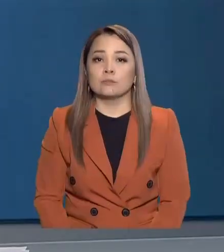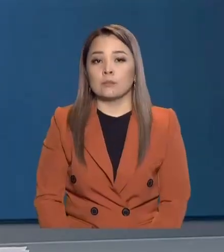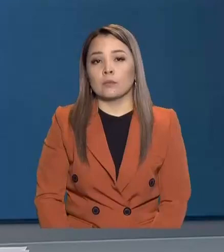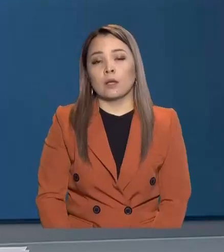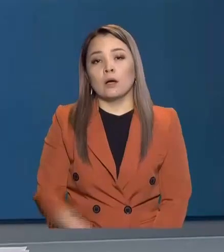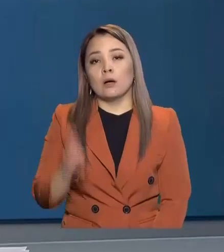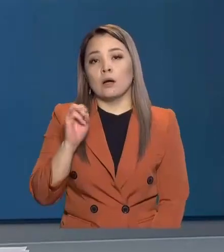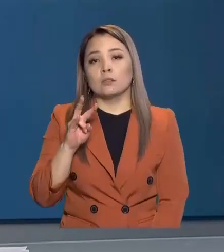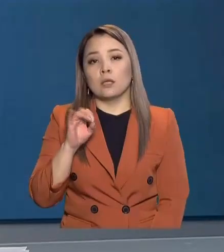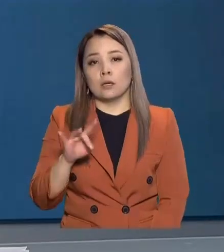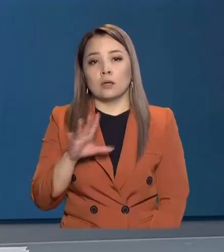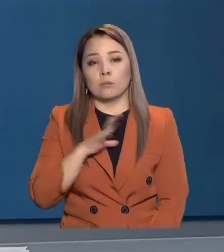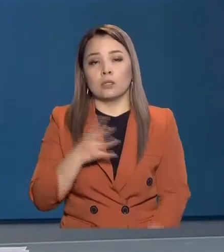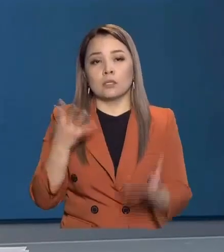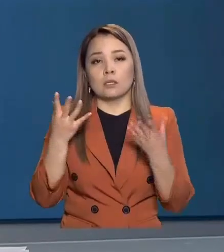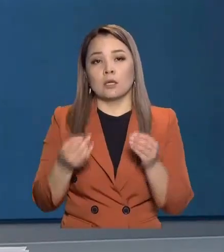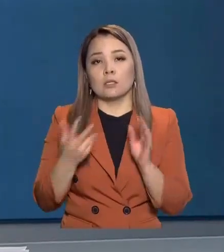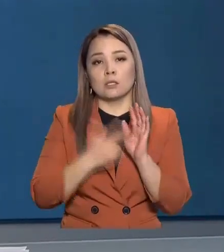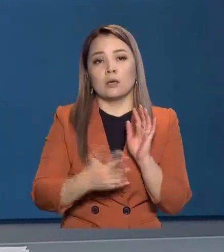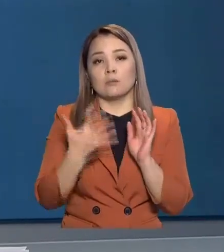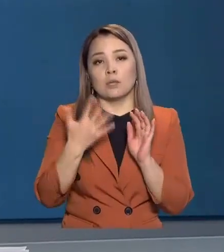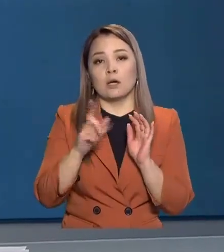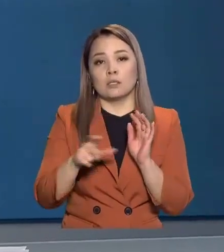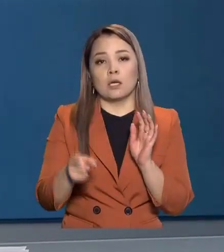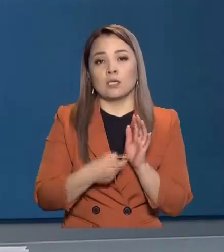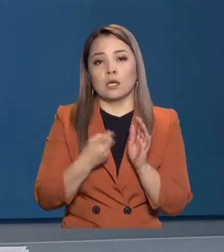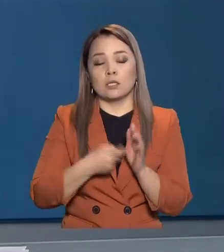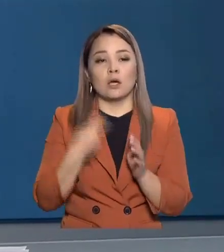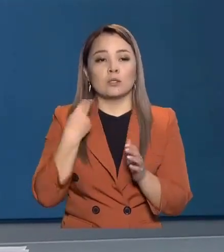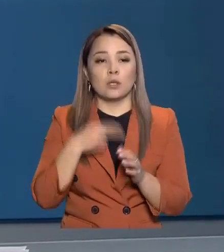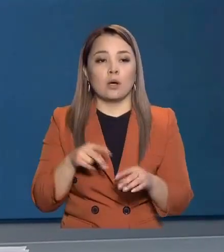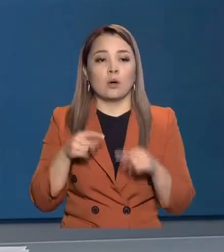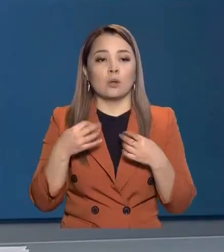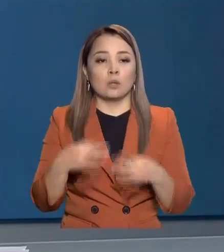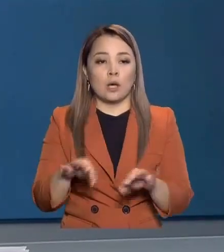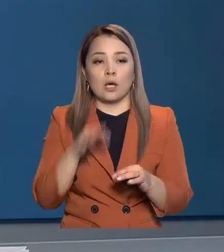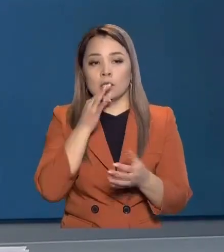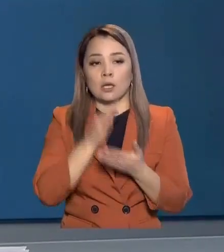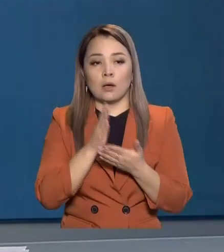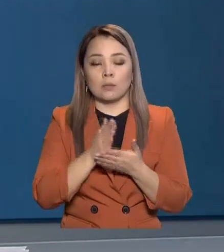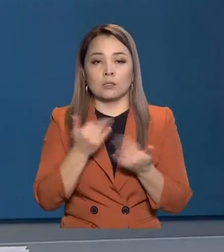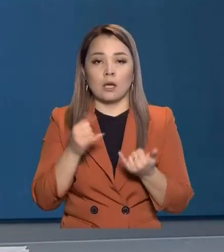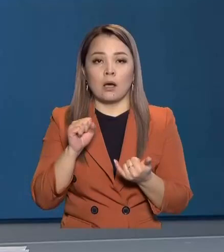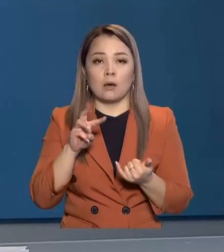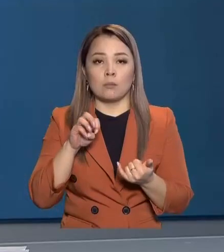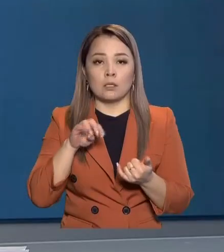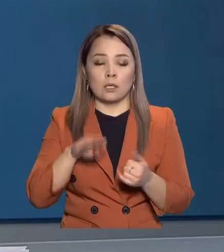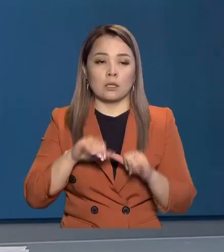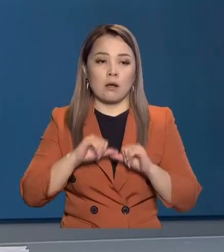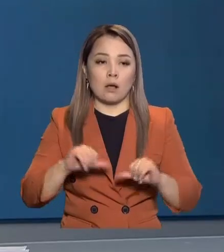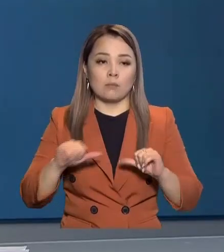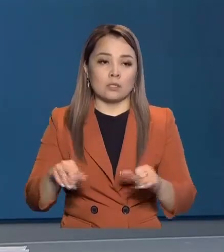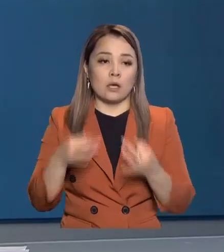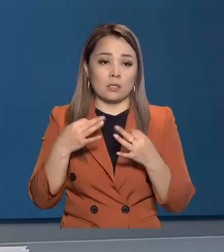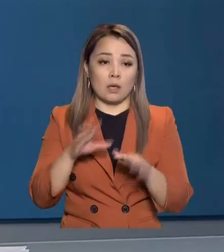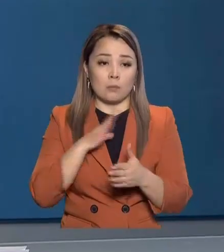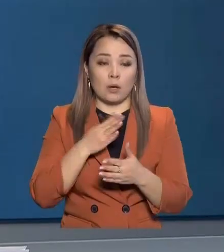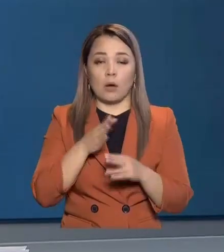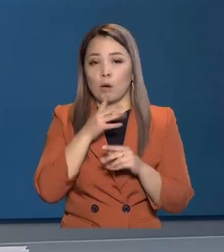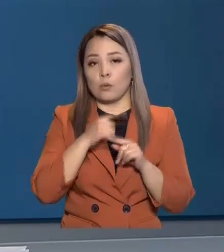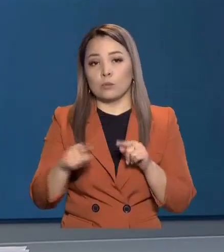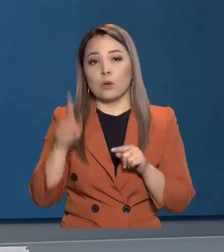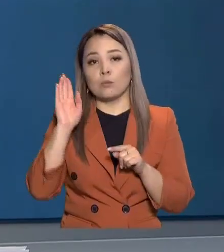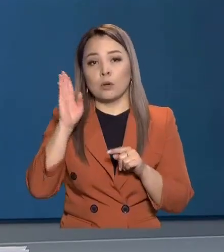Қаралы қаңтар кезінде ұсталған 85 адам тергеу изоляторынан шықты. Оларды босатып алған аманат комиссиясы. Алдағы